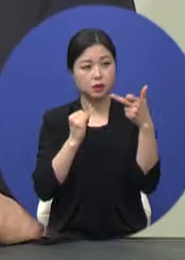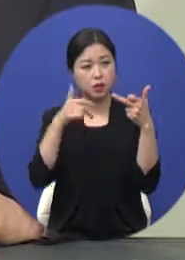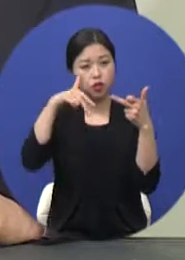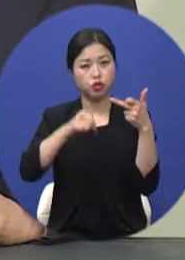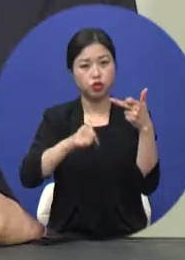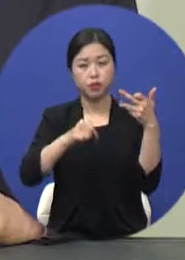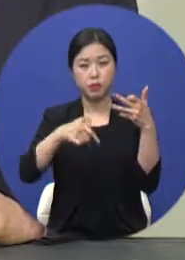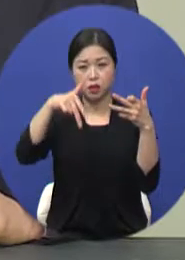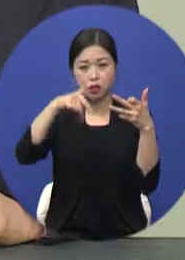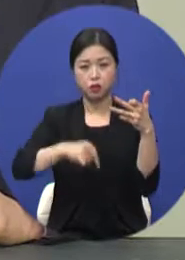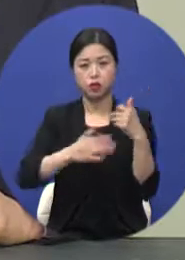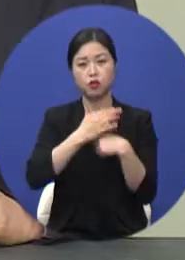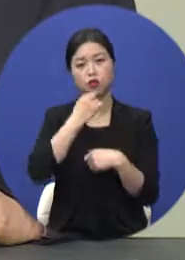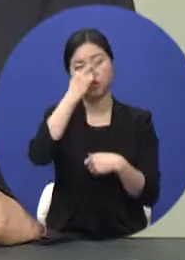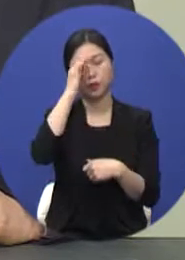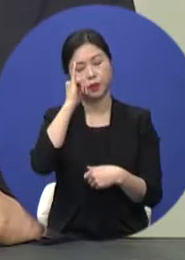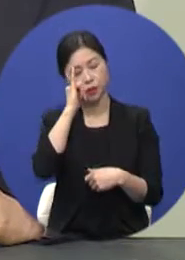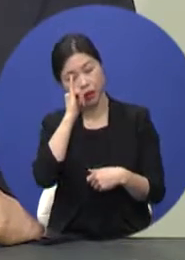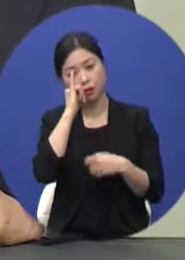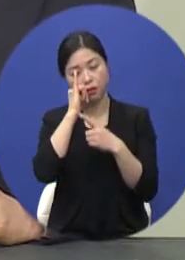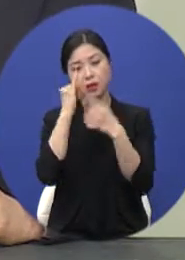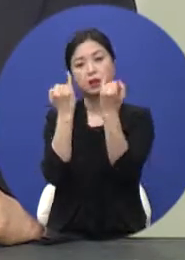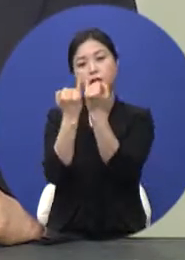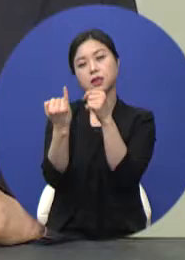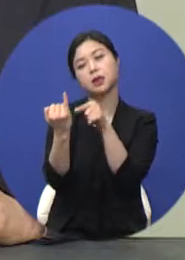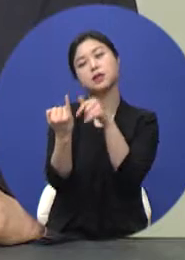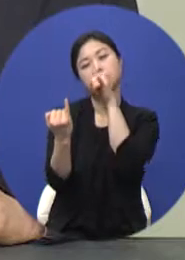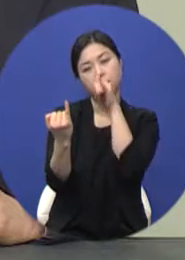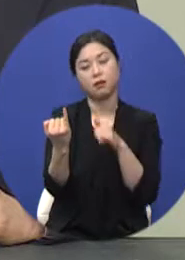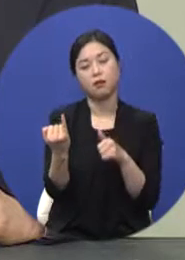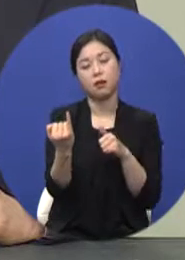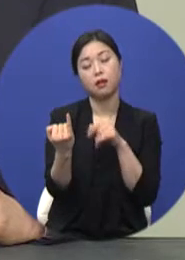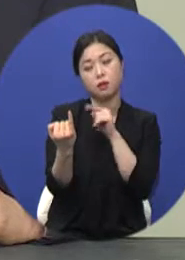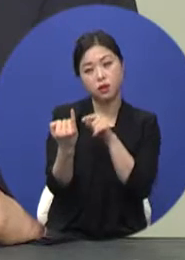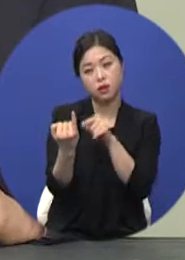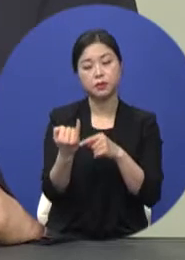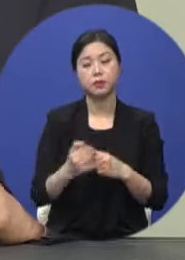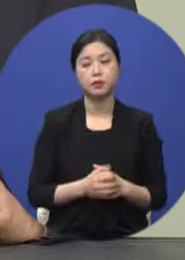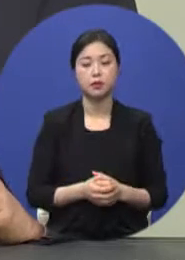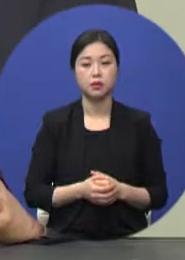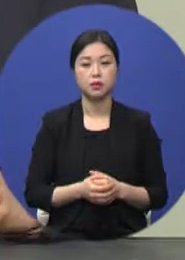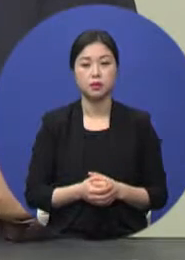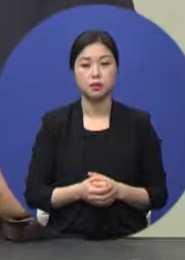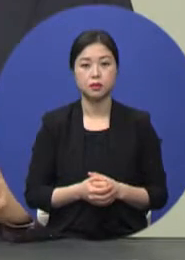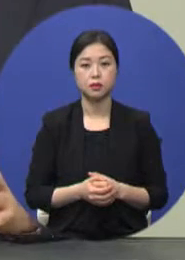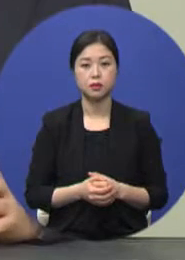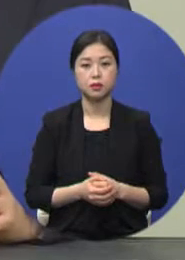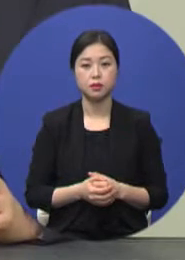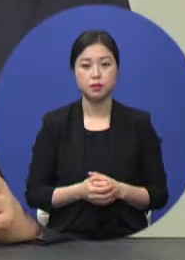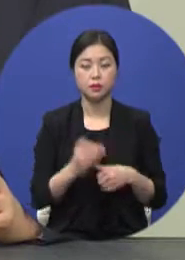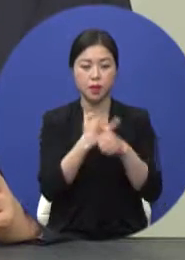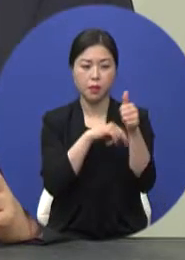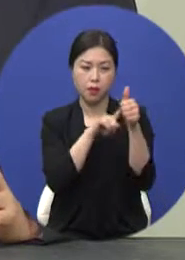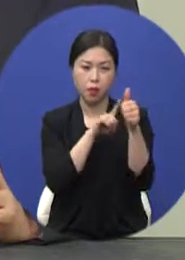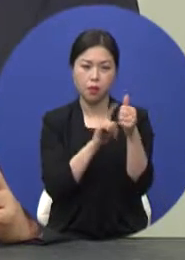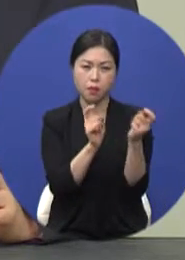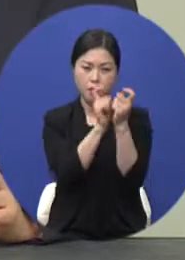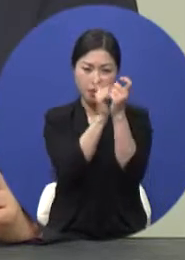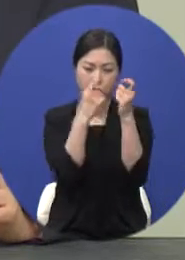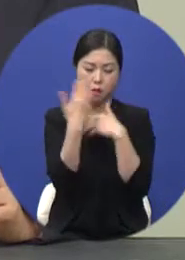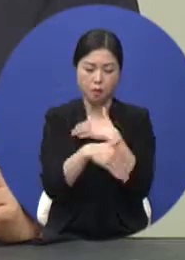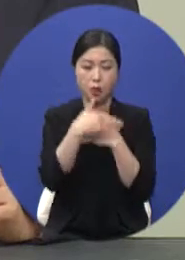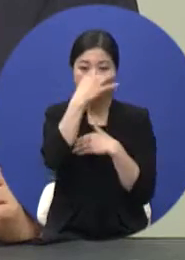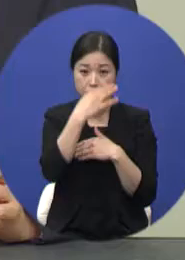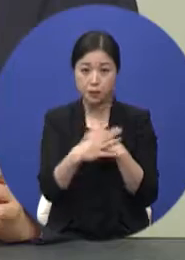분인데 알코올 중독에 빠진 분이 있어요. 근데 그래서 그분은 그 신랑하고 이제 다투거나 몸이